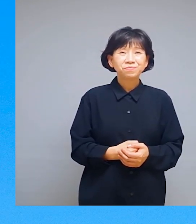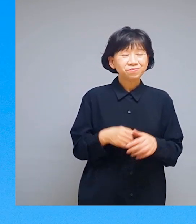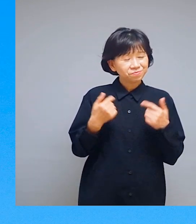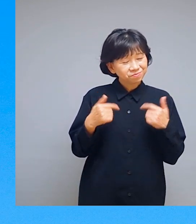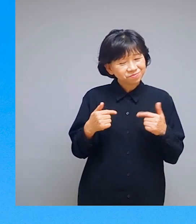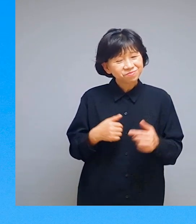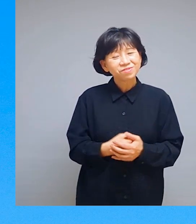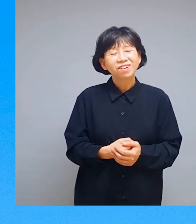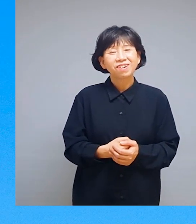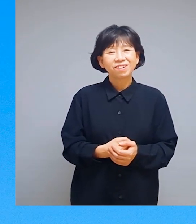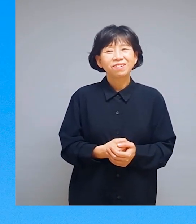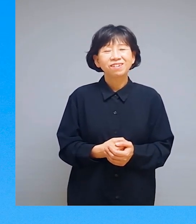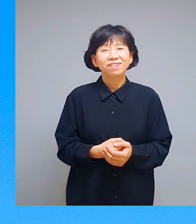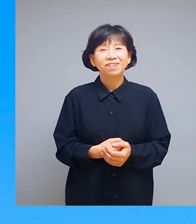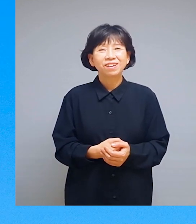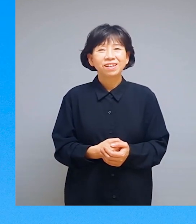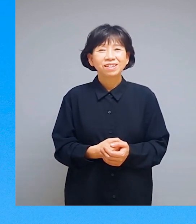얼마나